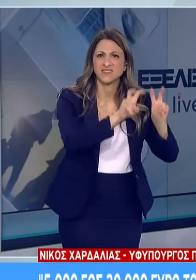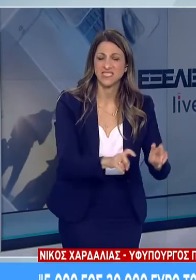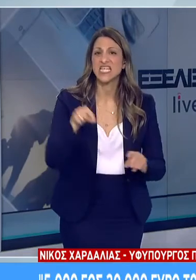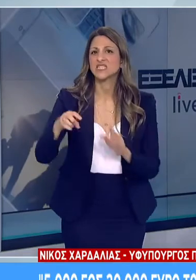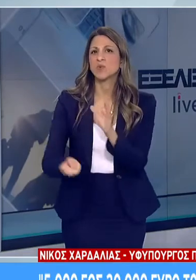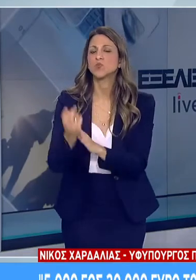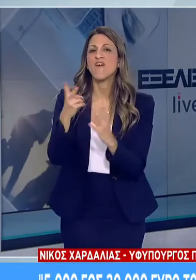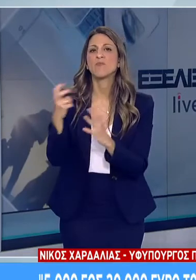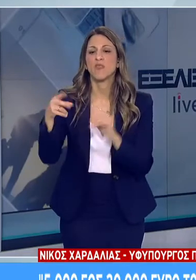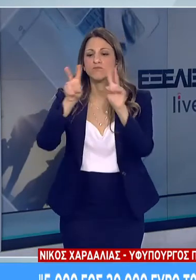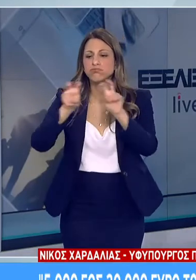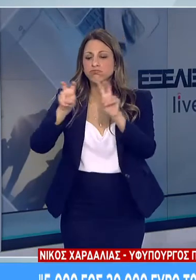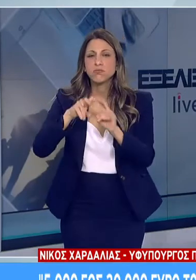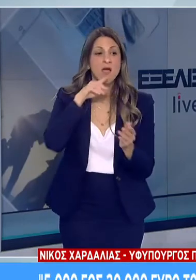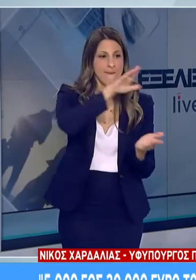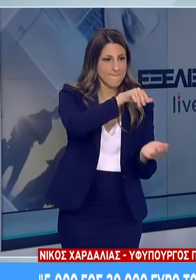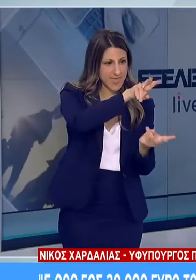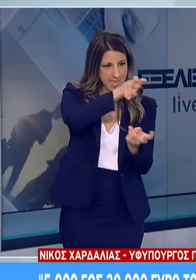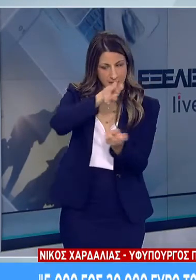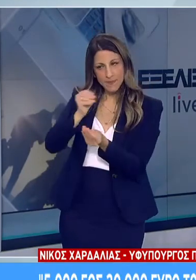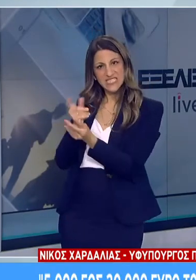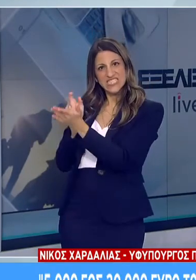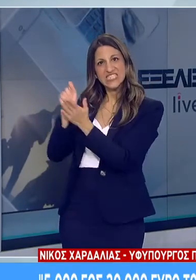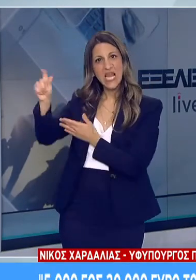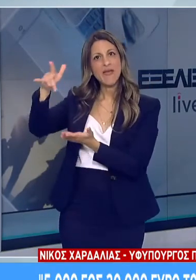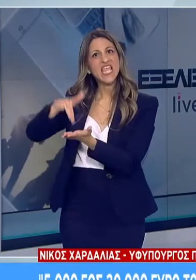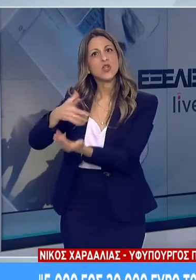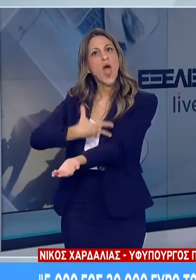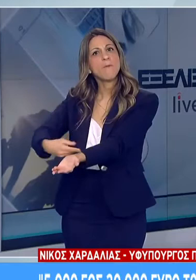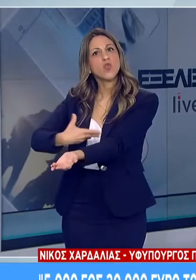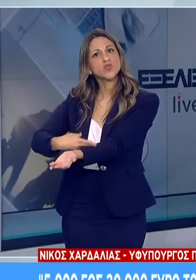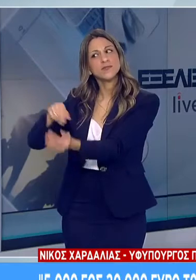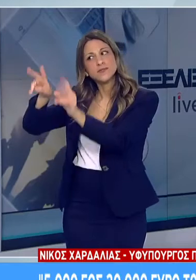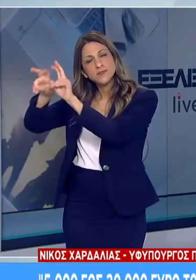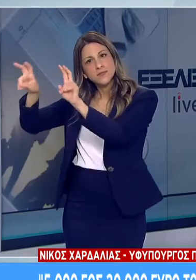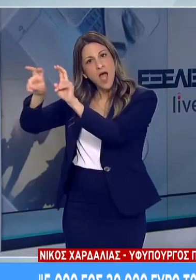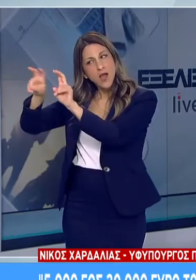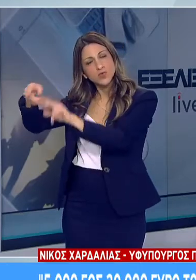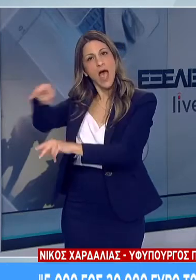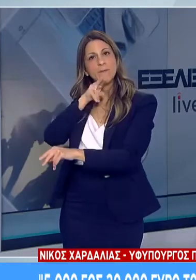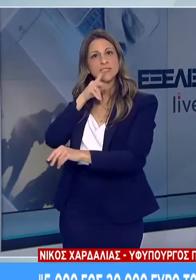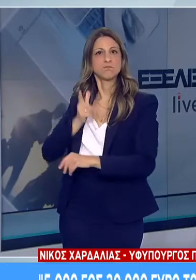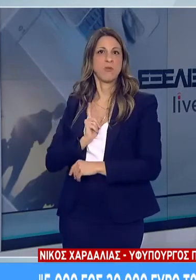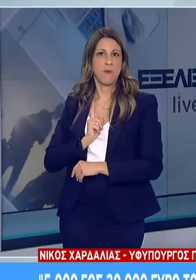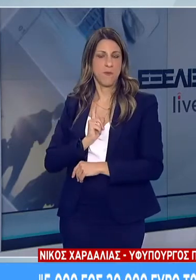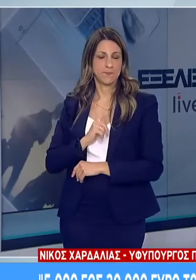72. Έχουν σταλεί στο Εθνικό Κέντρο Αιμοδοσίας και περιμένουμε στις αμέσως επόμενες ώρες τα αποτελέσματα μαζί με τις απαραίτητες